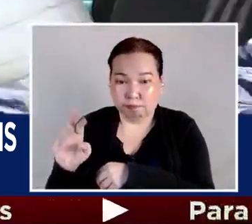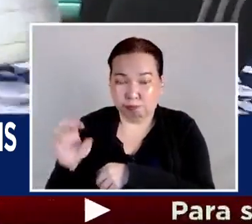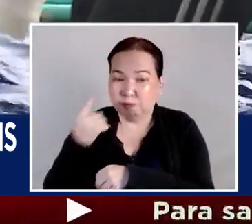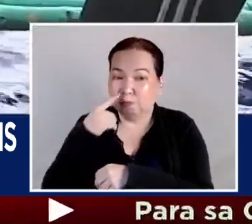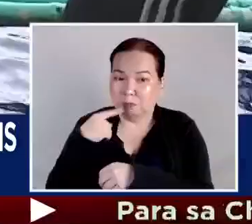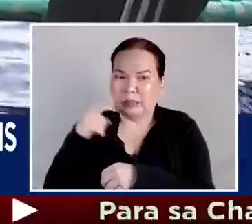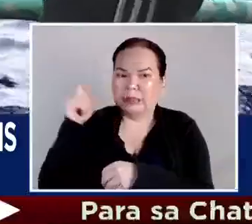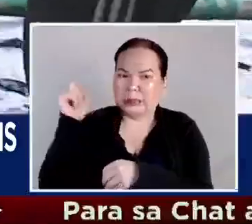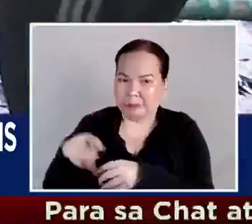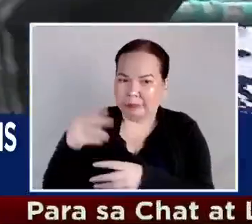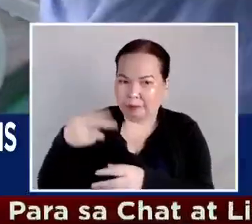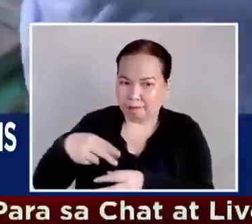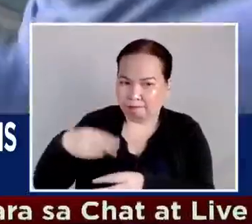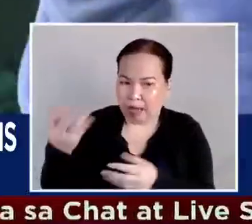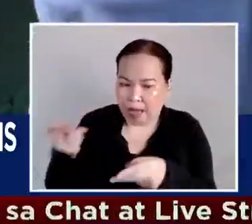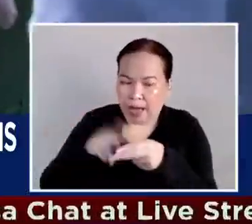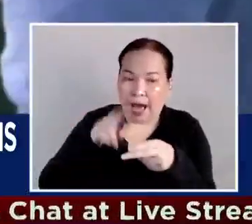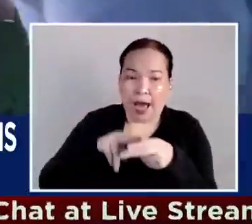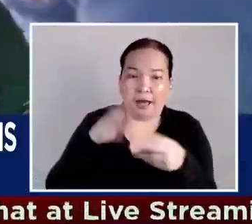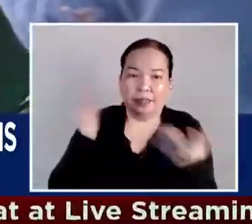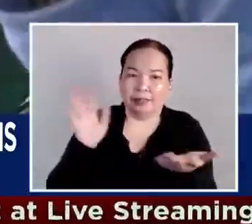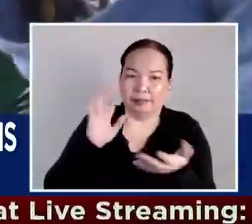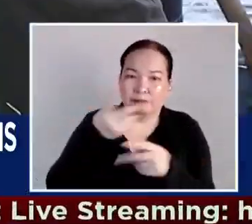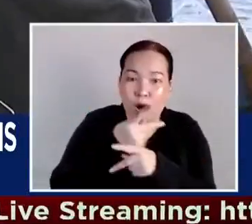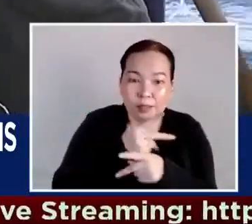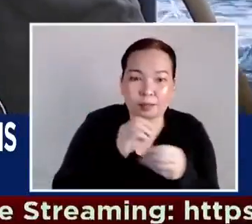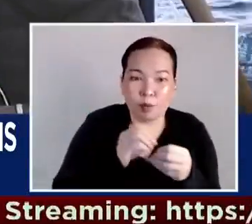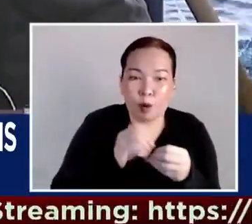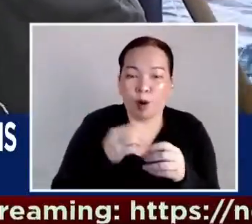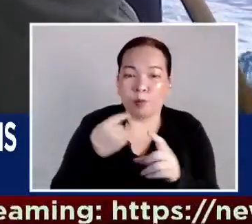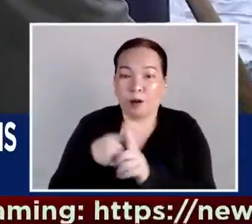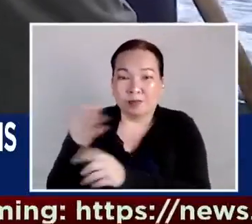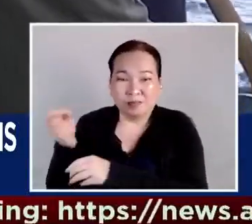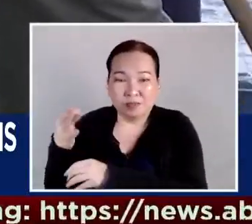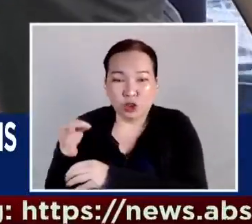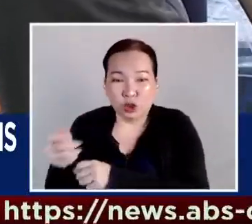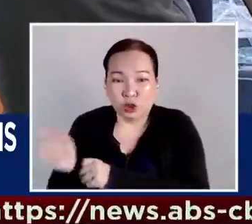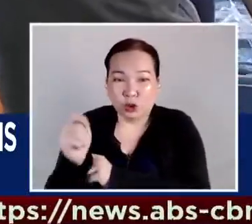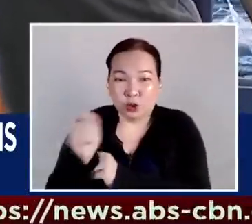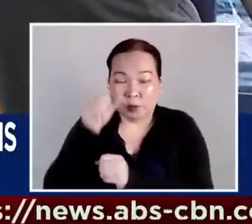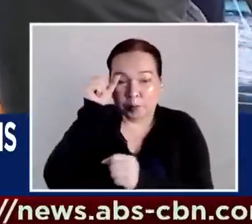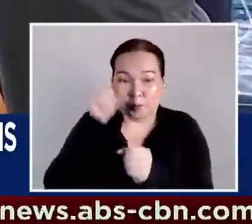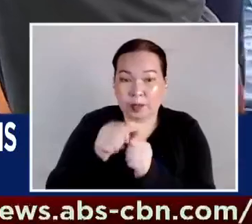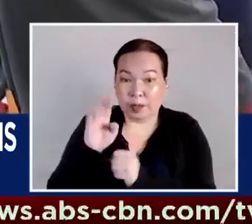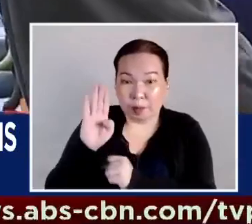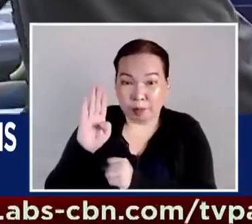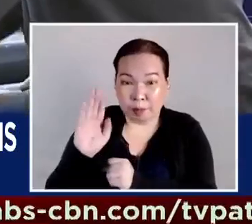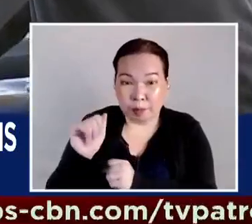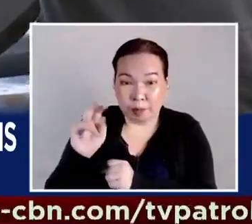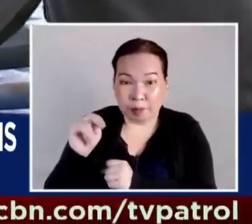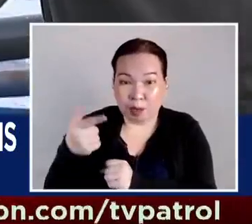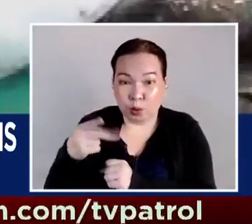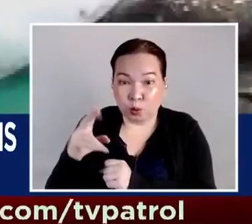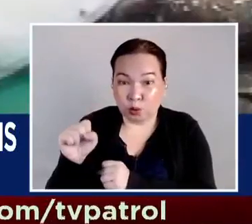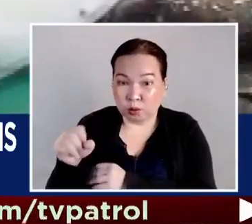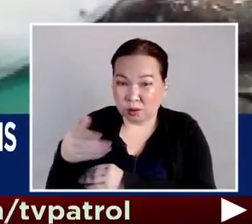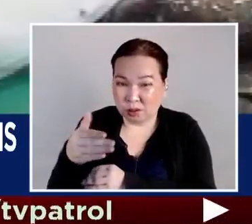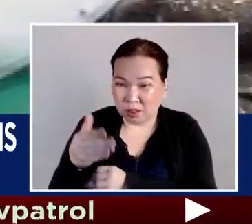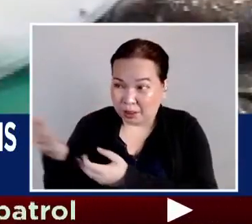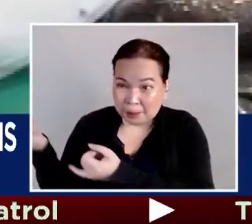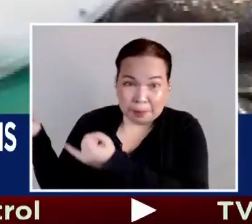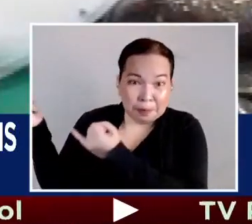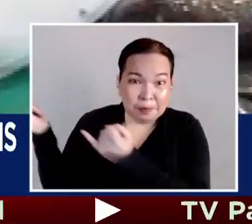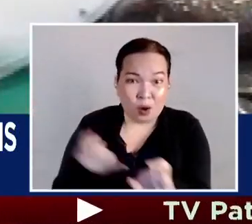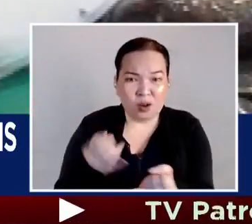Second, fishery sector na dito sa ating bansa. Imagine ang bangus, in-import pa natin 70% galing Indonesia.